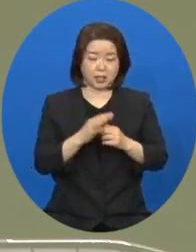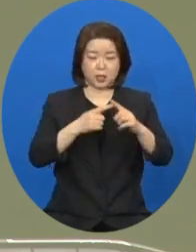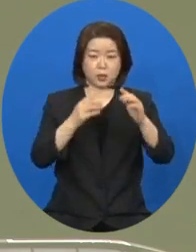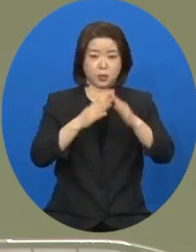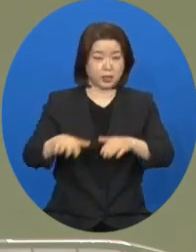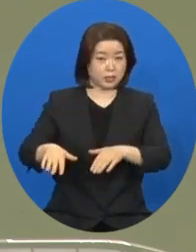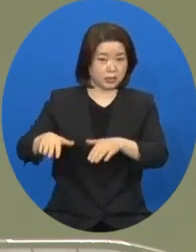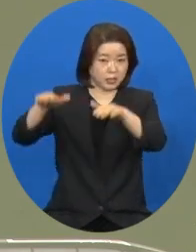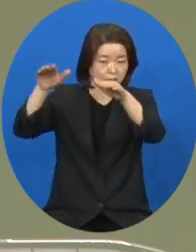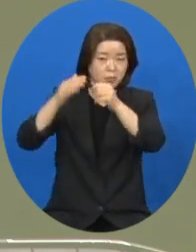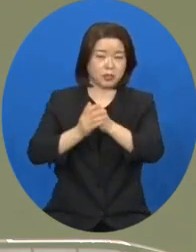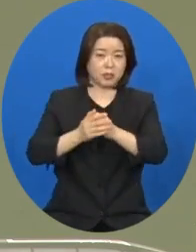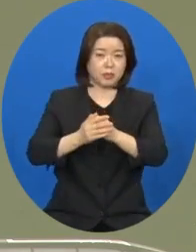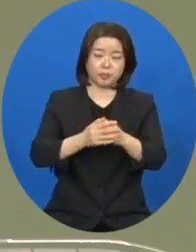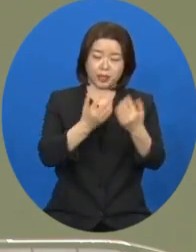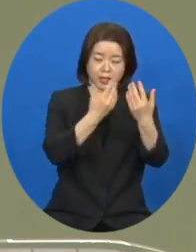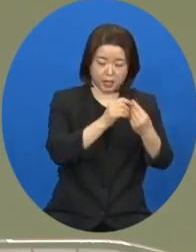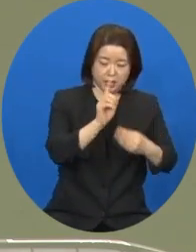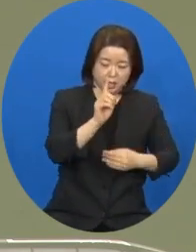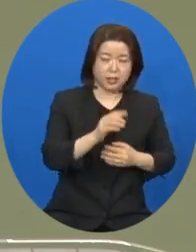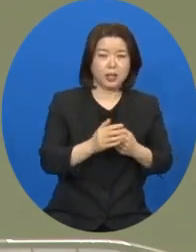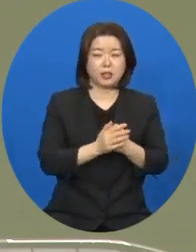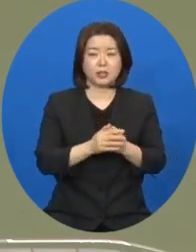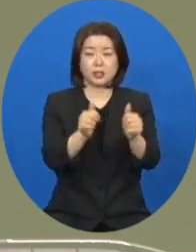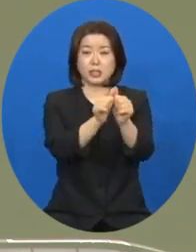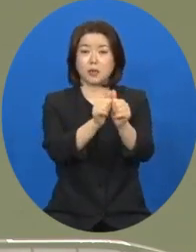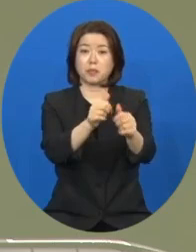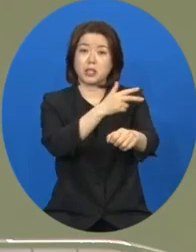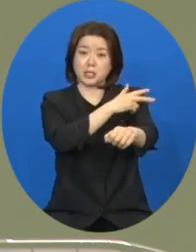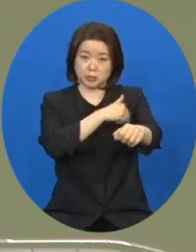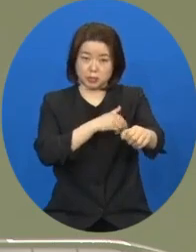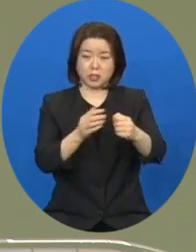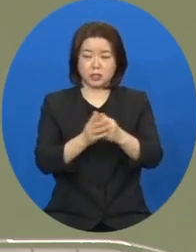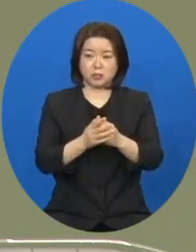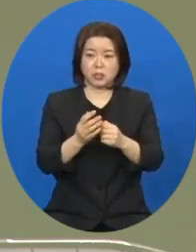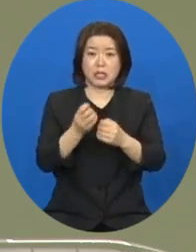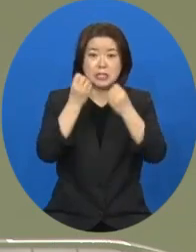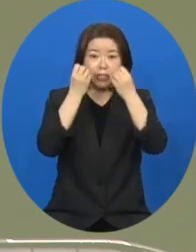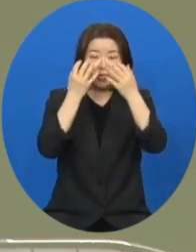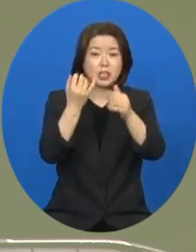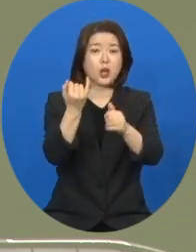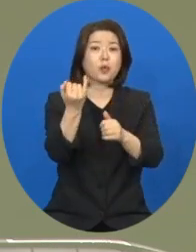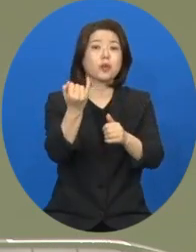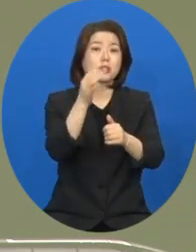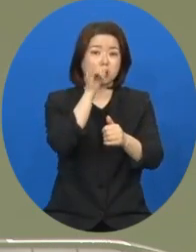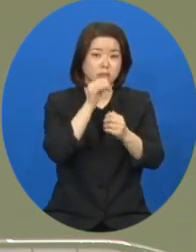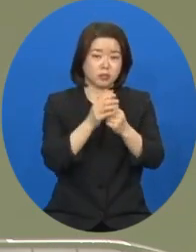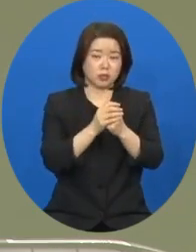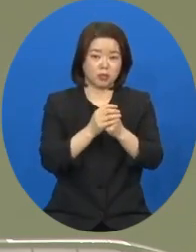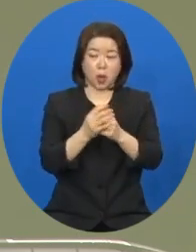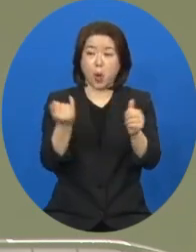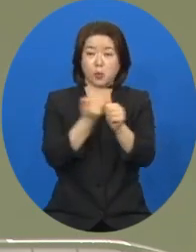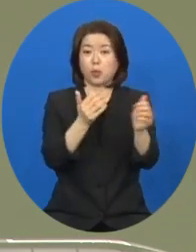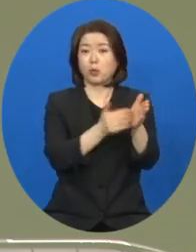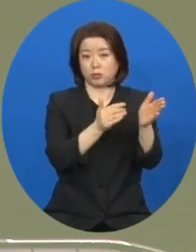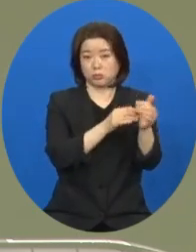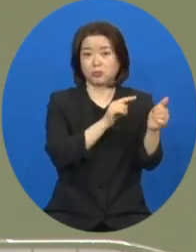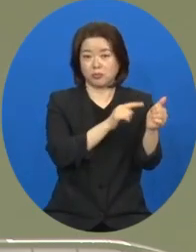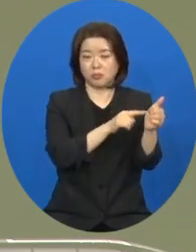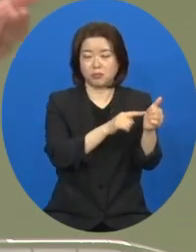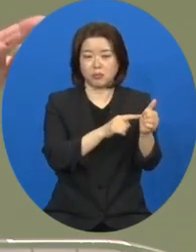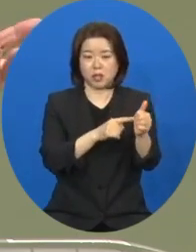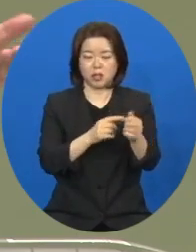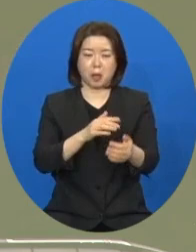자라면서 한 번은 어느 남자 집사가 여자가 생겼습니다. 아내도 있고 아이들도 있는데